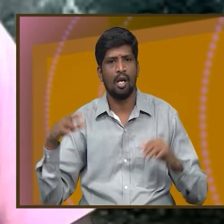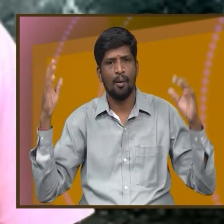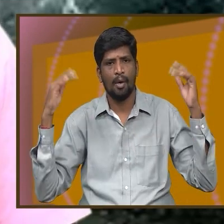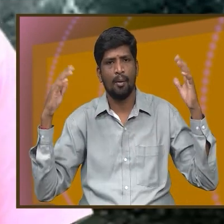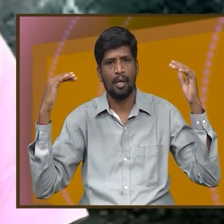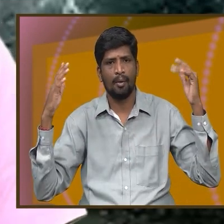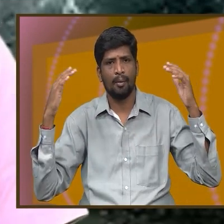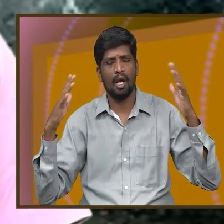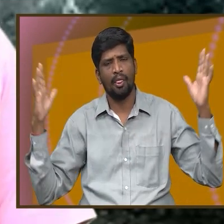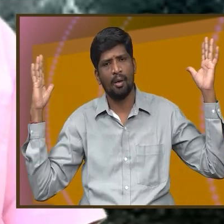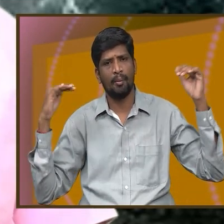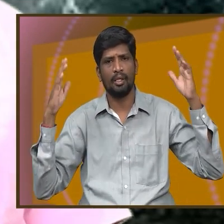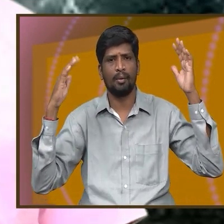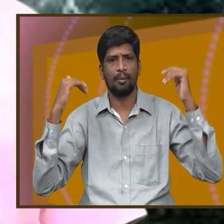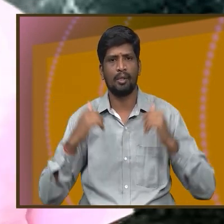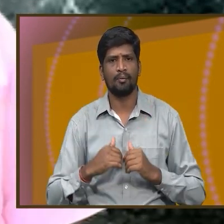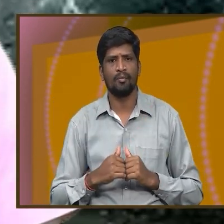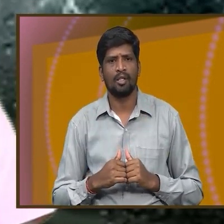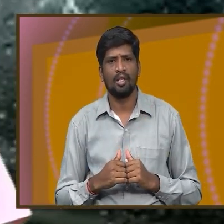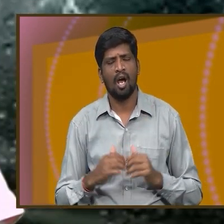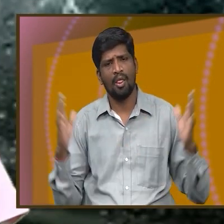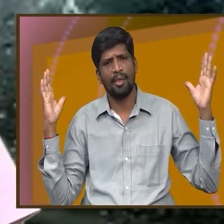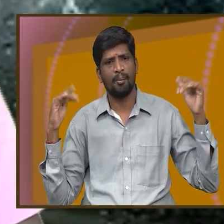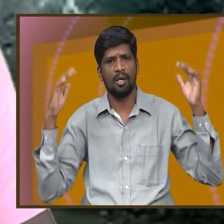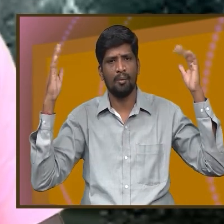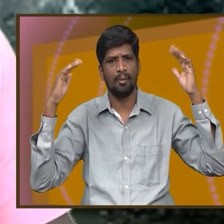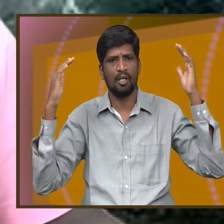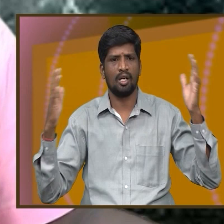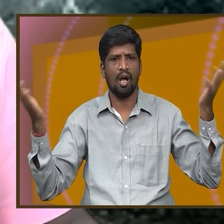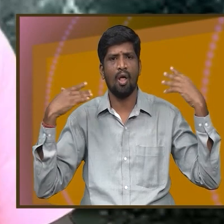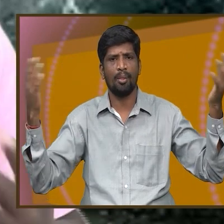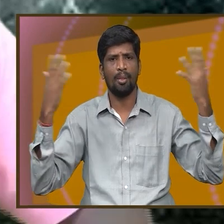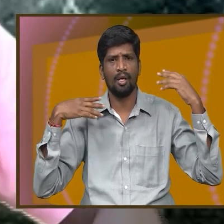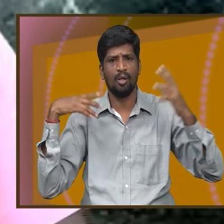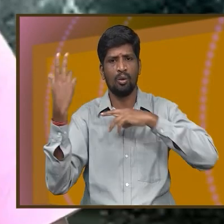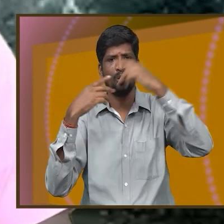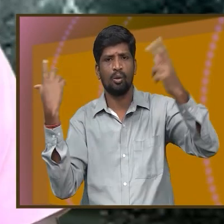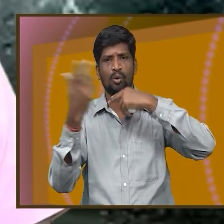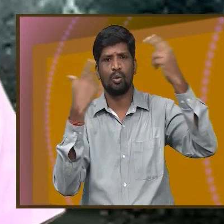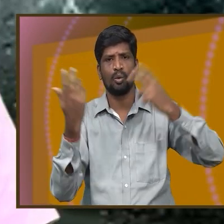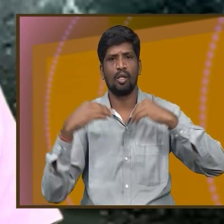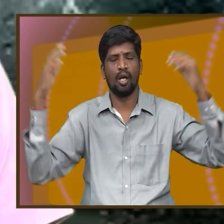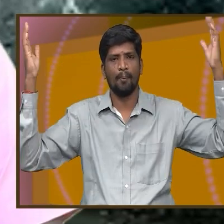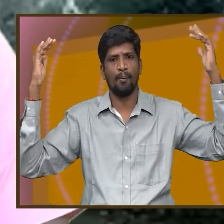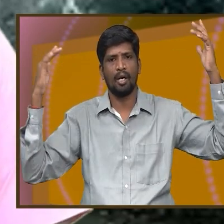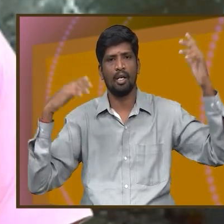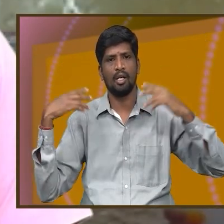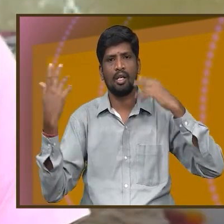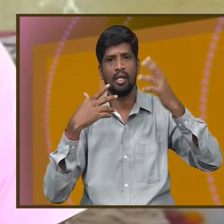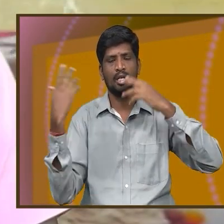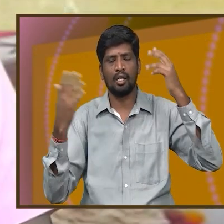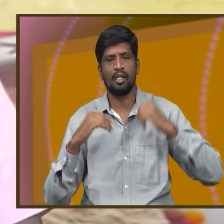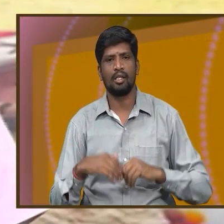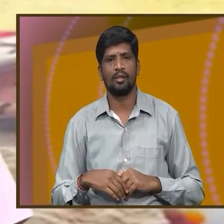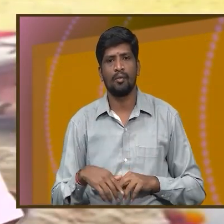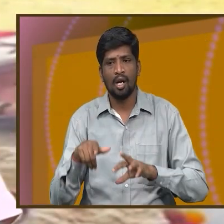போல படர்ந்து விரிந்து கொண்டிருக்கிறது. அவ்வளவு பயங்கரமான மழை பொழிந்து, அது காற்றும் மழையும் சேர்ந்து பொழிந்து கொண்டிருக்கிறது. செருப்பு தைக்க